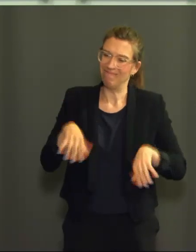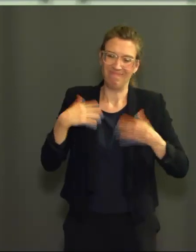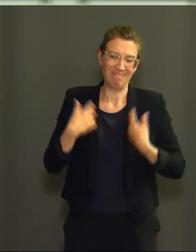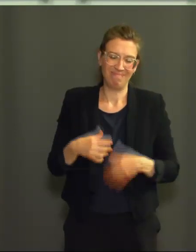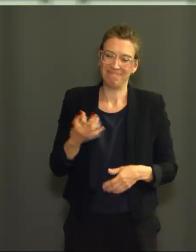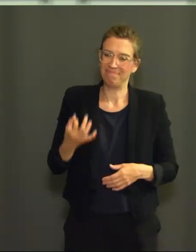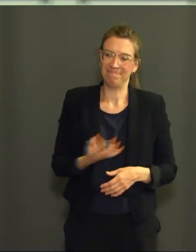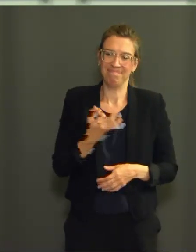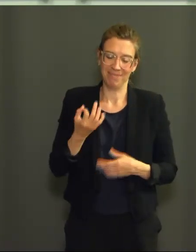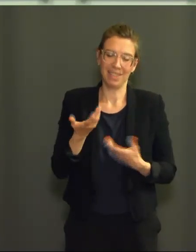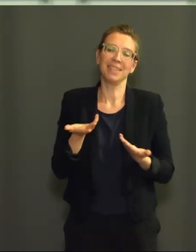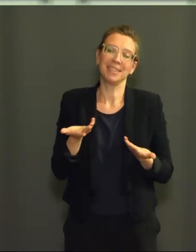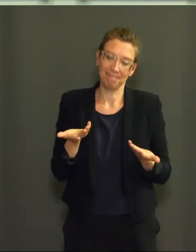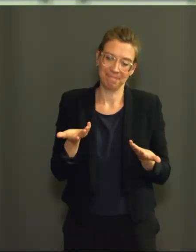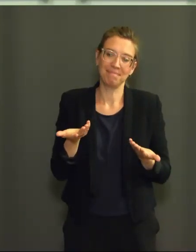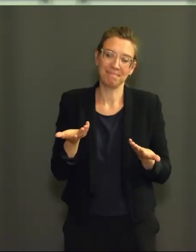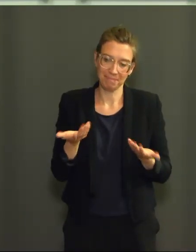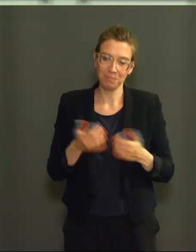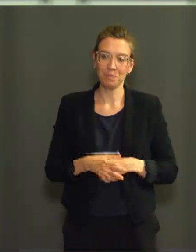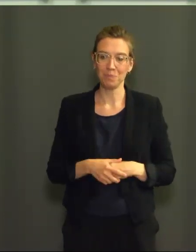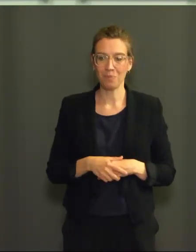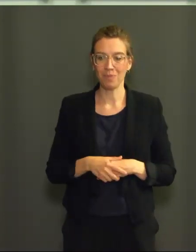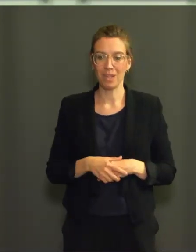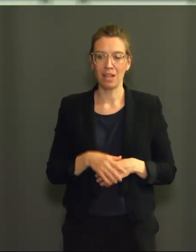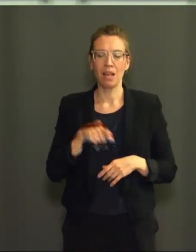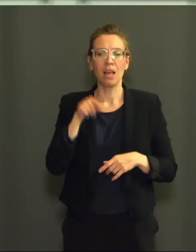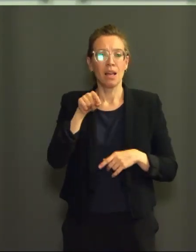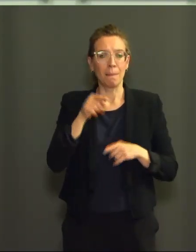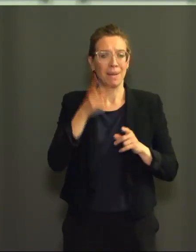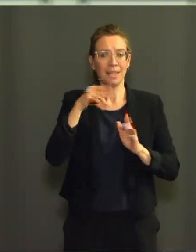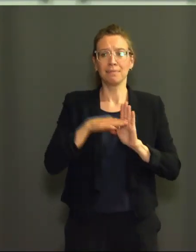nog steeds waakzaam moeten blijven.